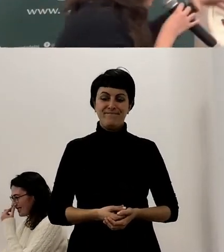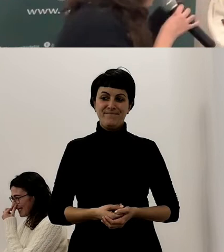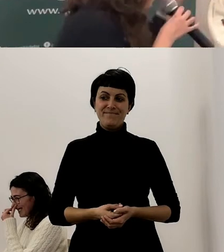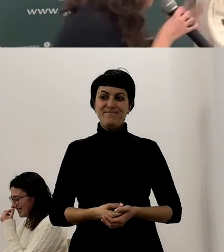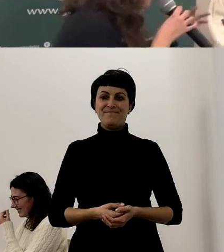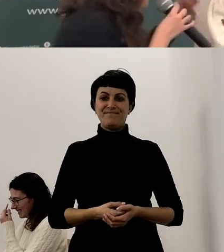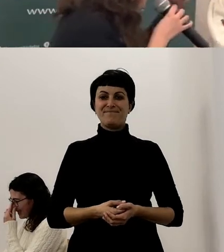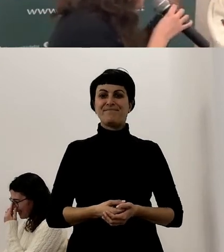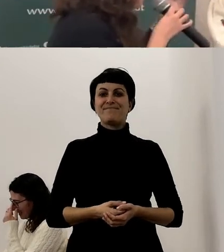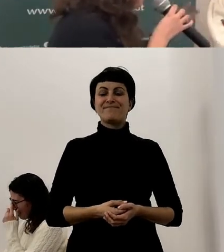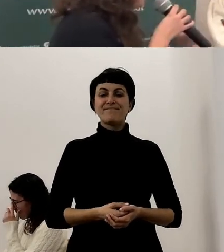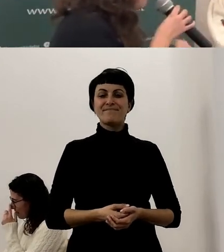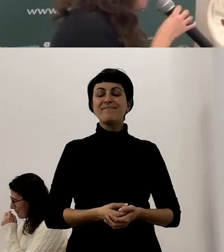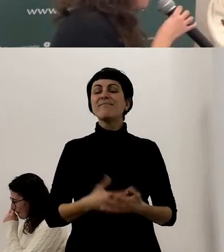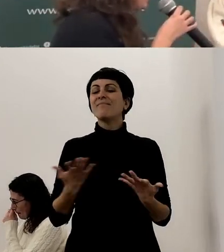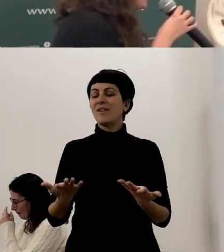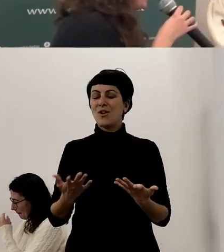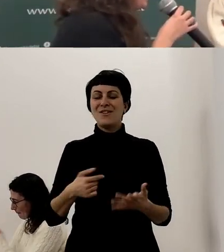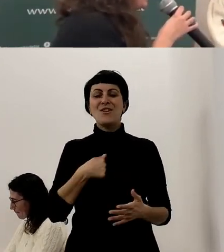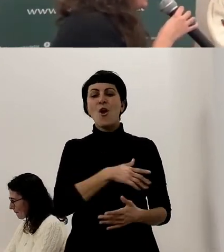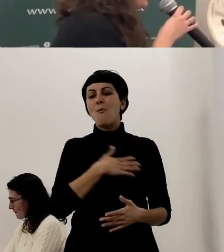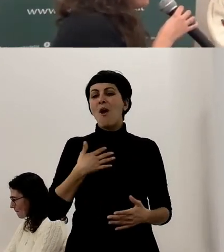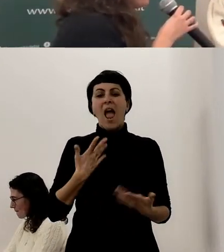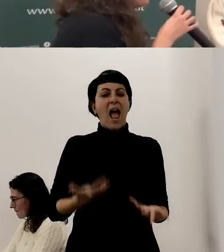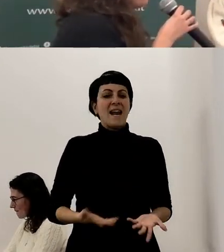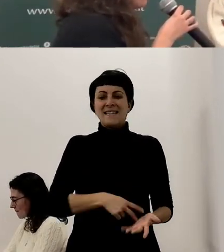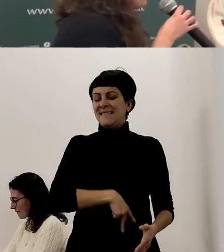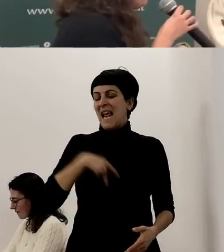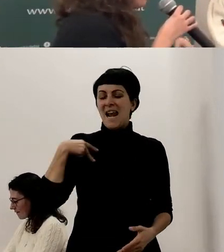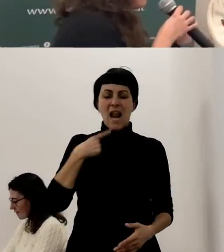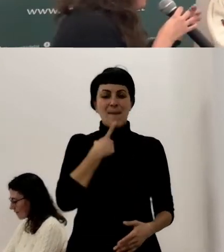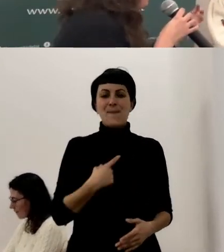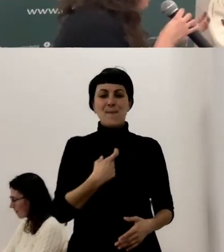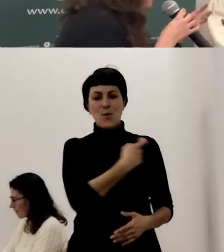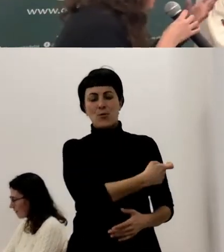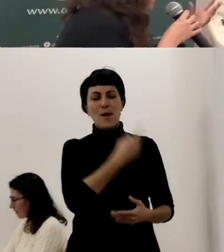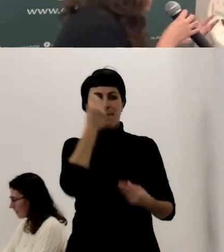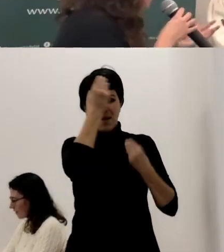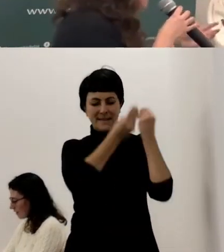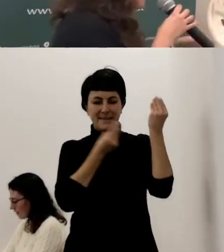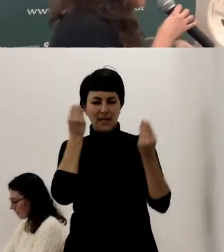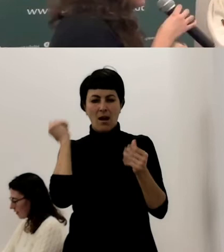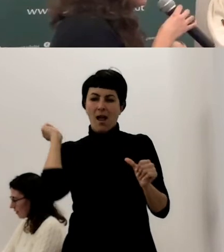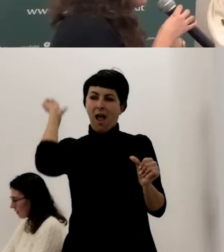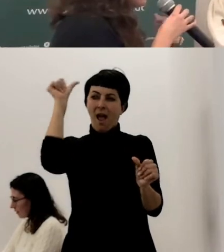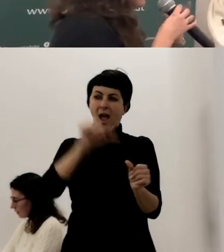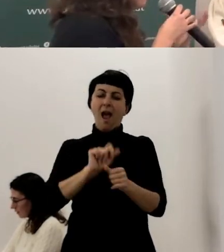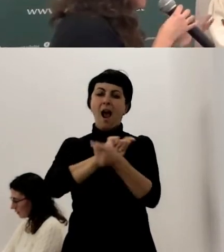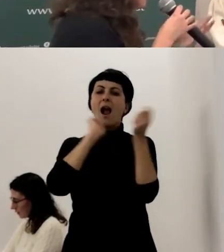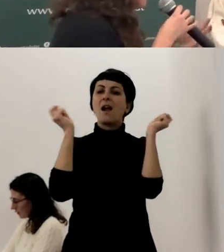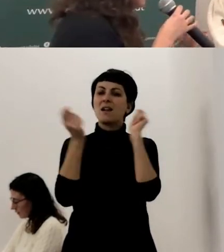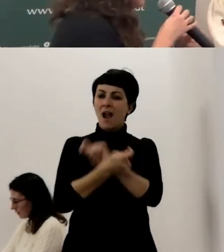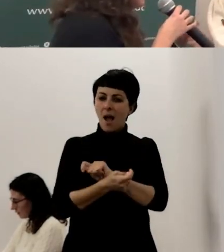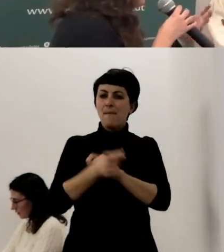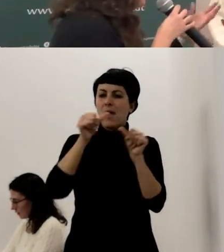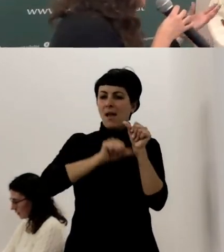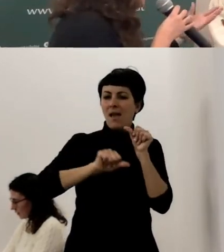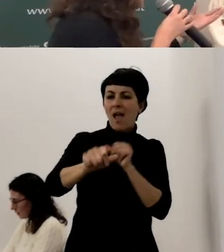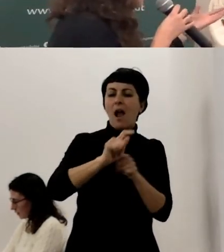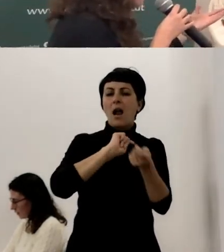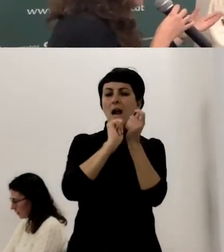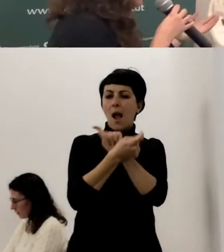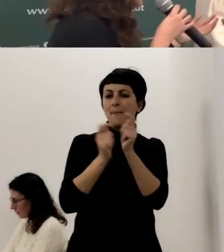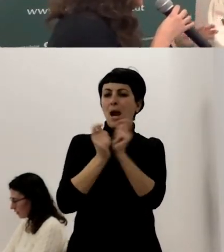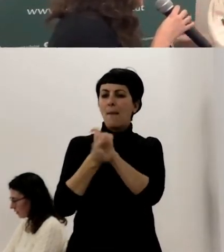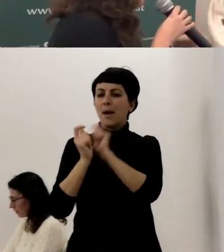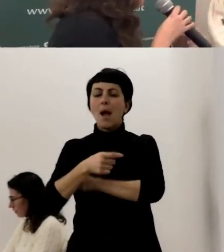I ja per enllaçar-ho tot globalment, creieu que això, com hem dit, ha canviat, canviarà més, que és potser